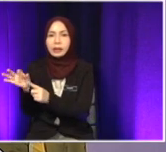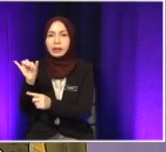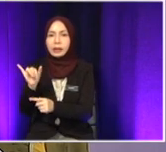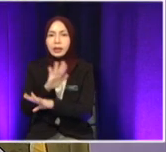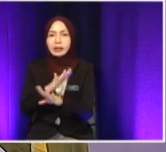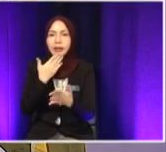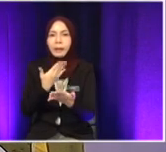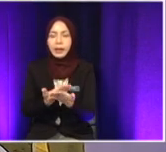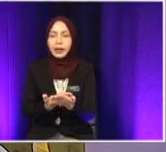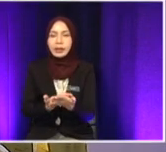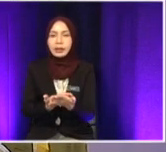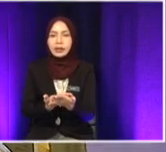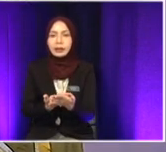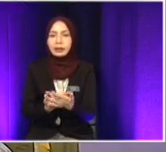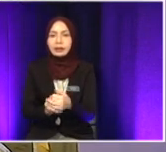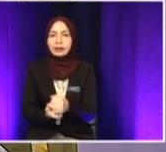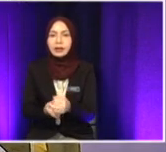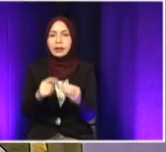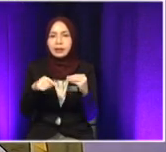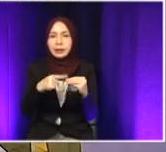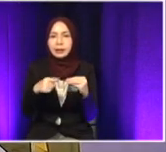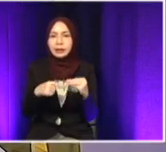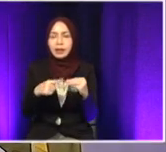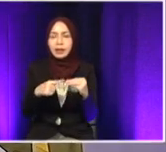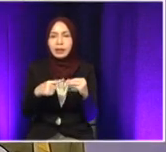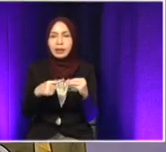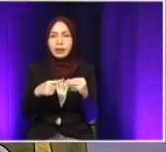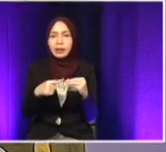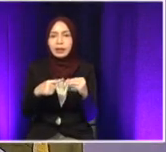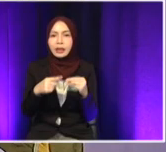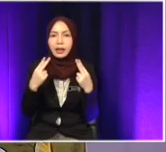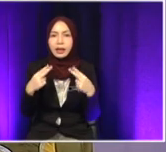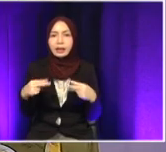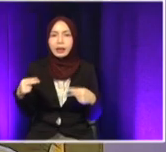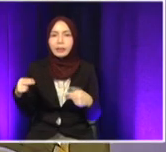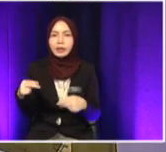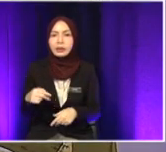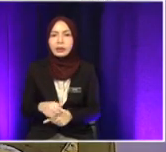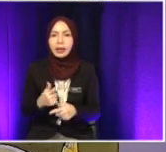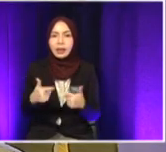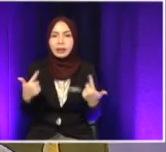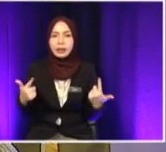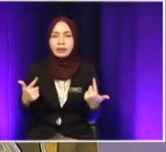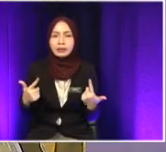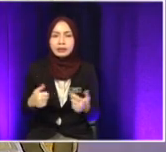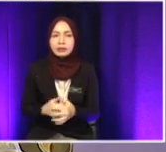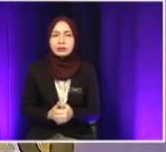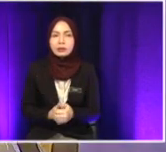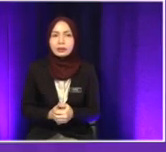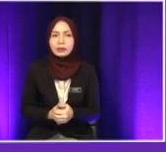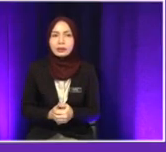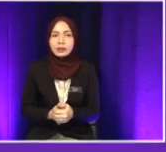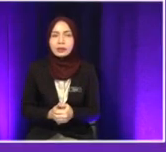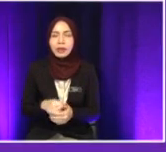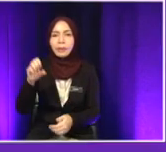kata dia tentang penyembahan kepada agama-agama tertentu tak boleh lagi ada yang seterusnya seterusnya